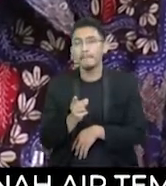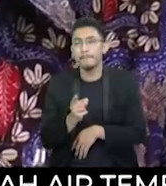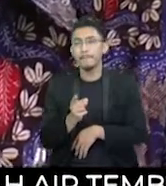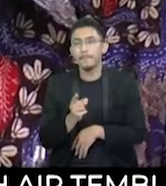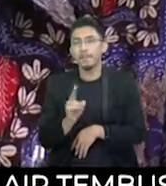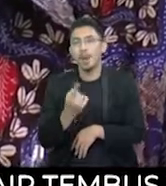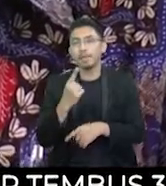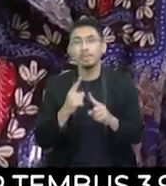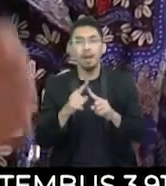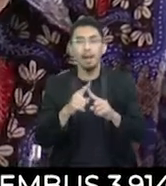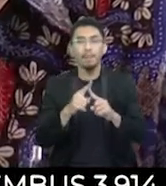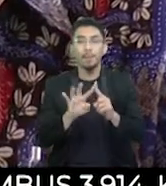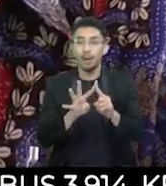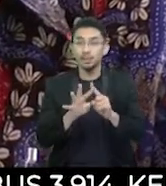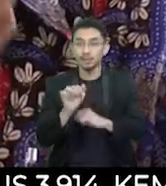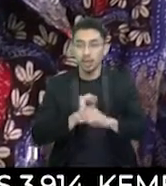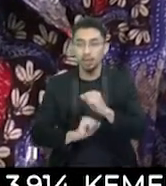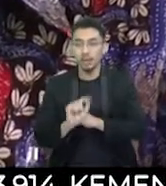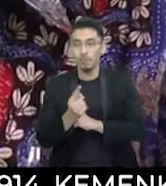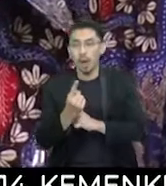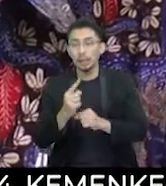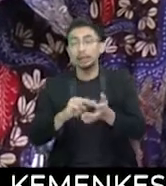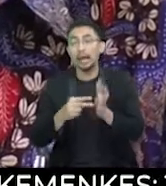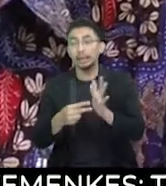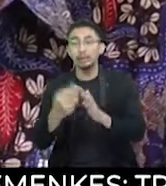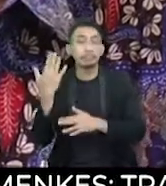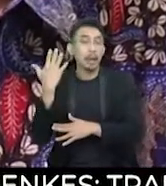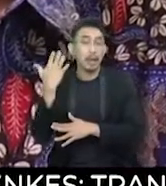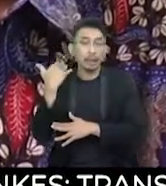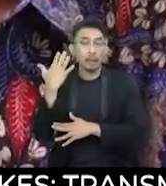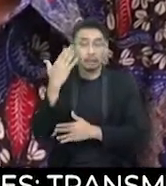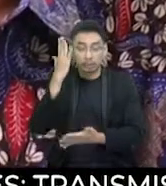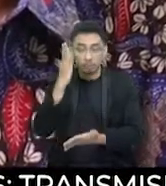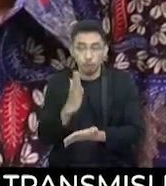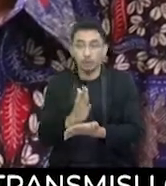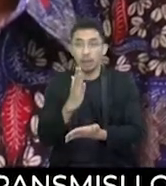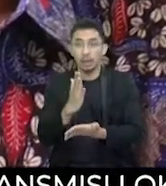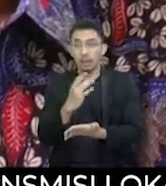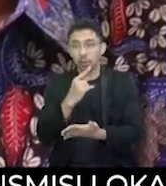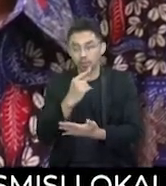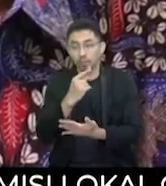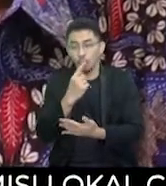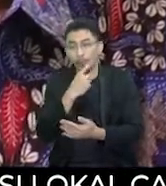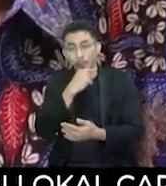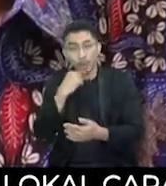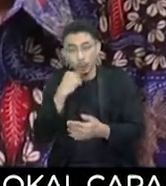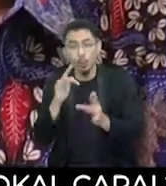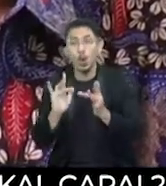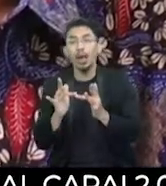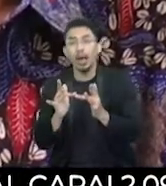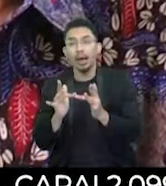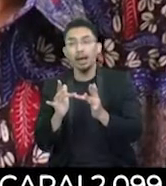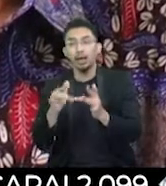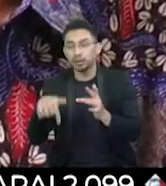ada penambahan 1 minggu. Kalau kemarin itu kita sampaikan ke orang tua itu 1 minggu untuk PJJ, kami